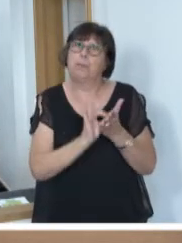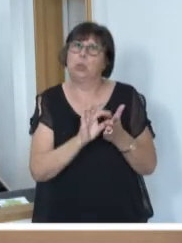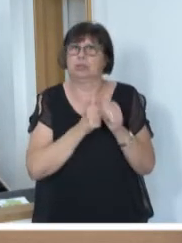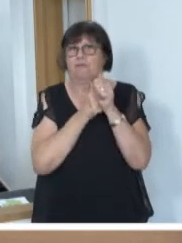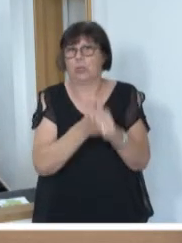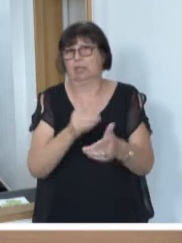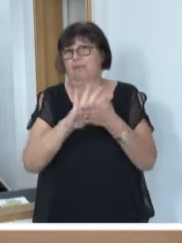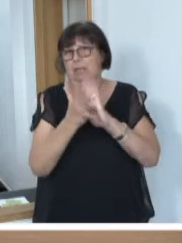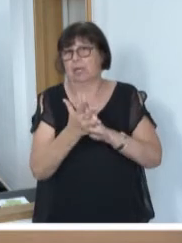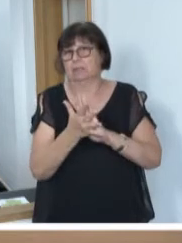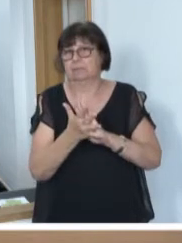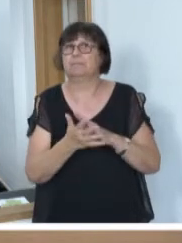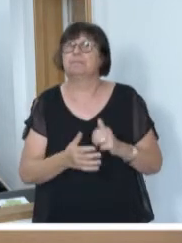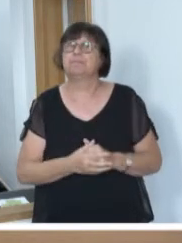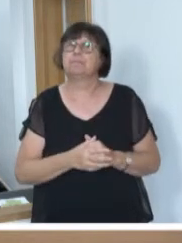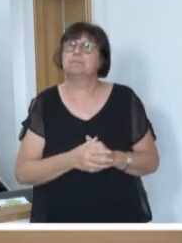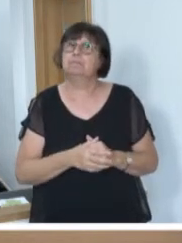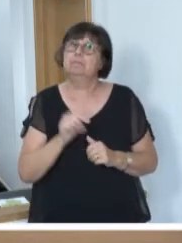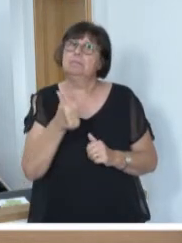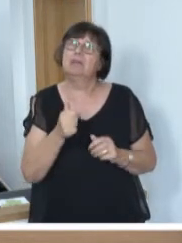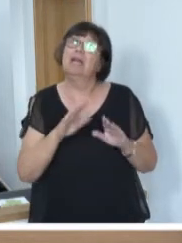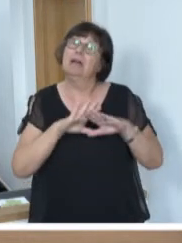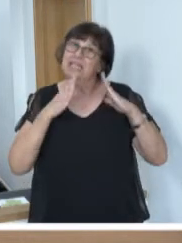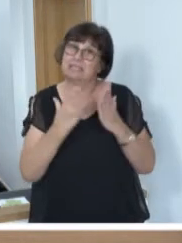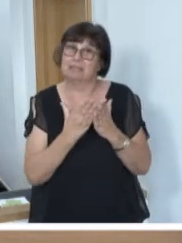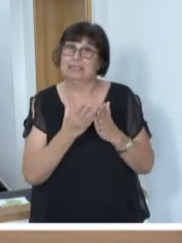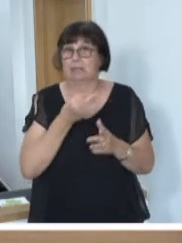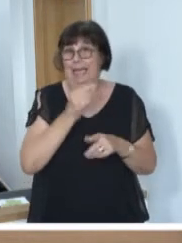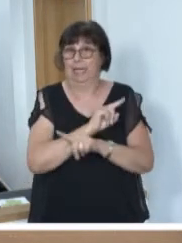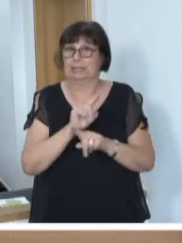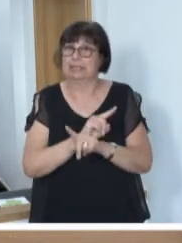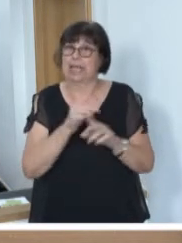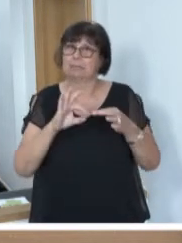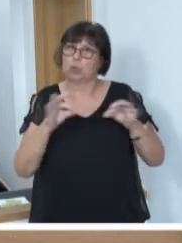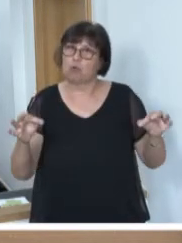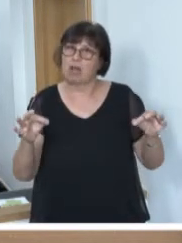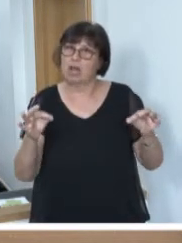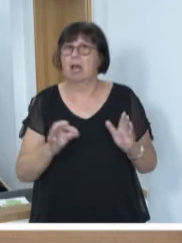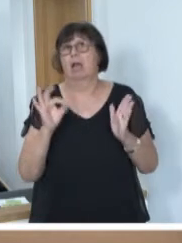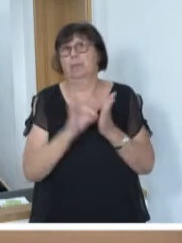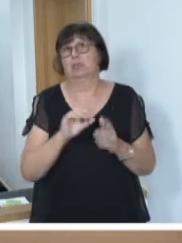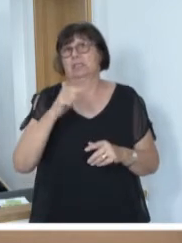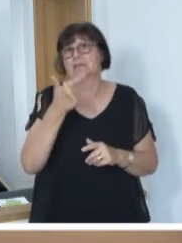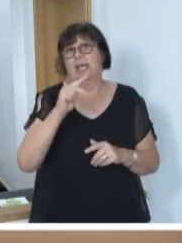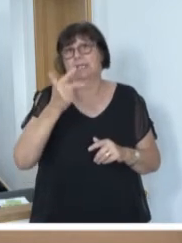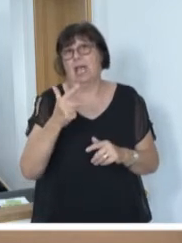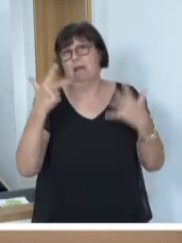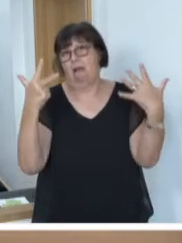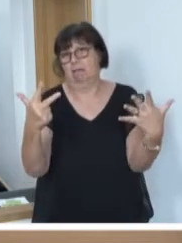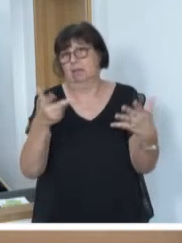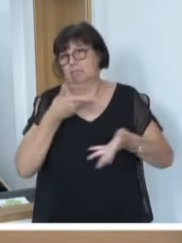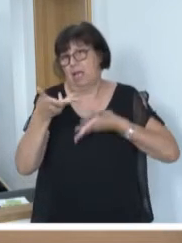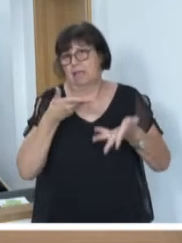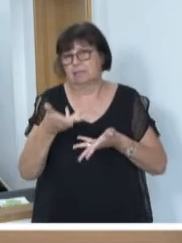Folgendes verständigt. Mit einem ganzen Redezeitmodul werden die Tagesordnungspunkte 2, 3 und 8